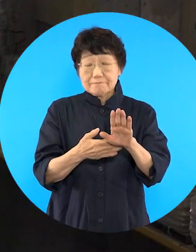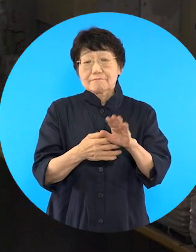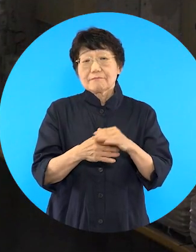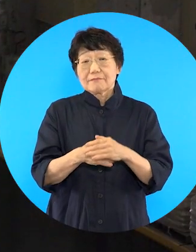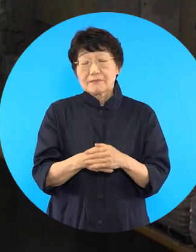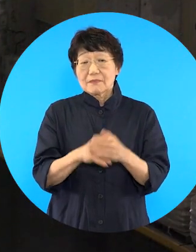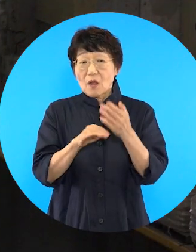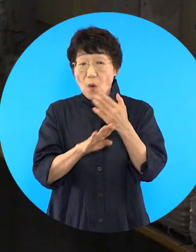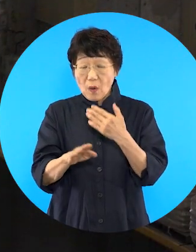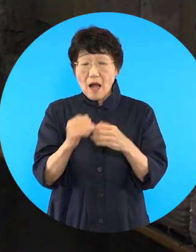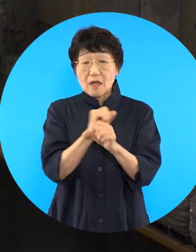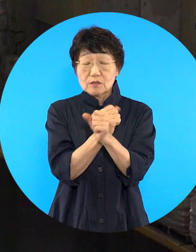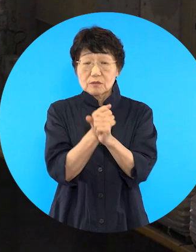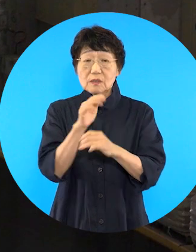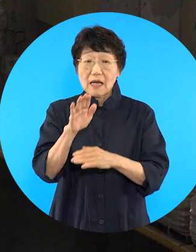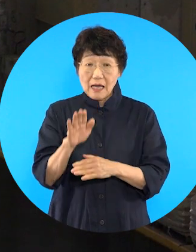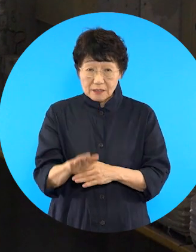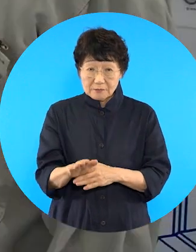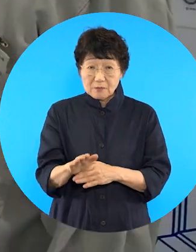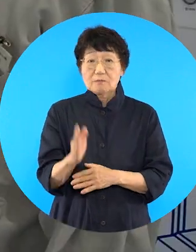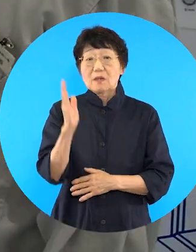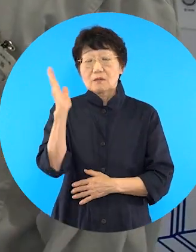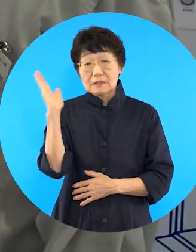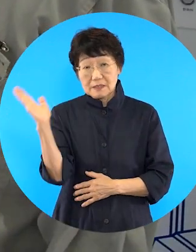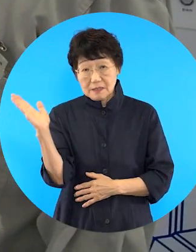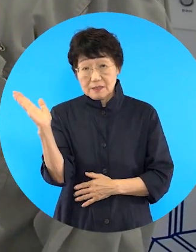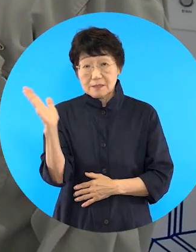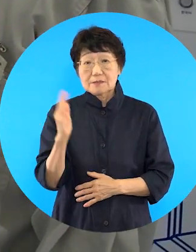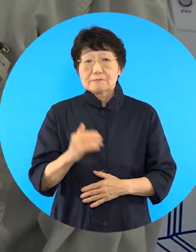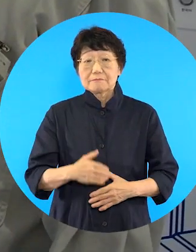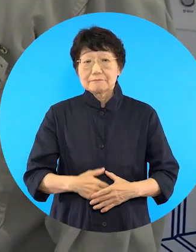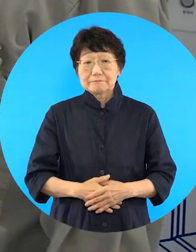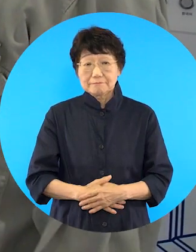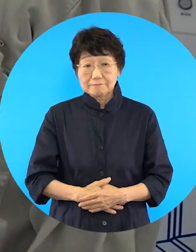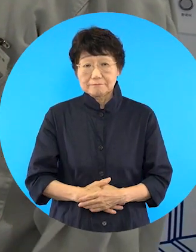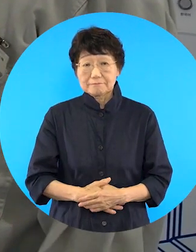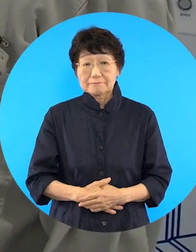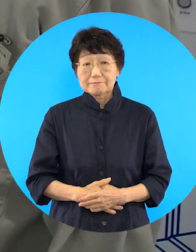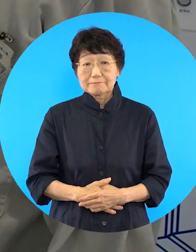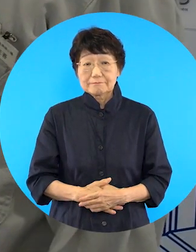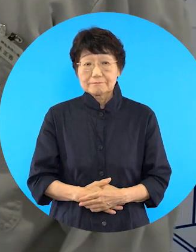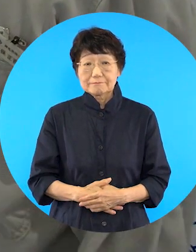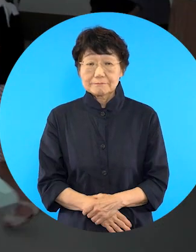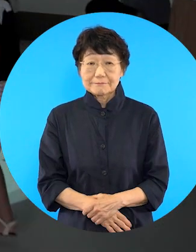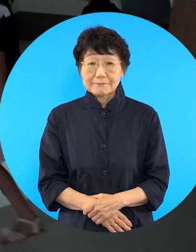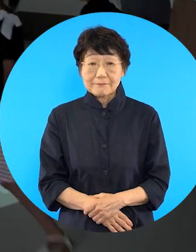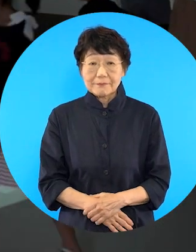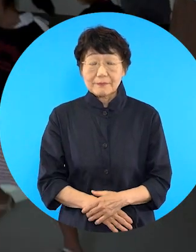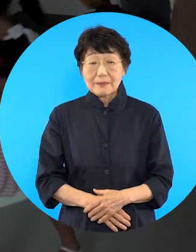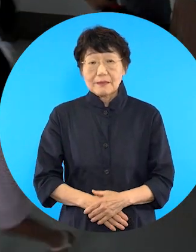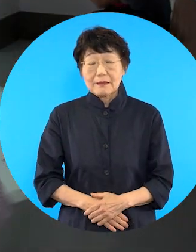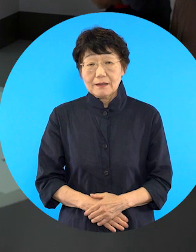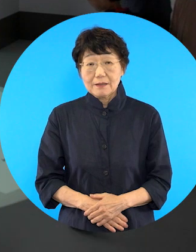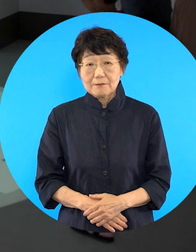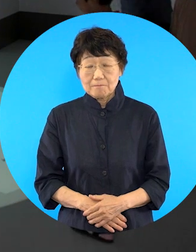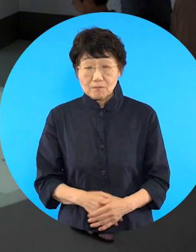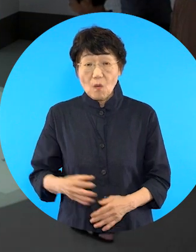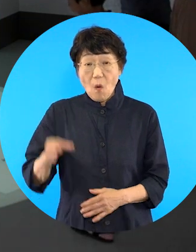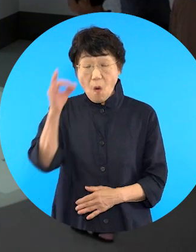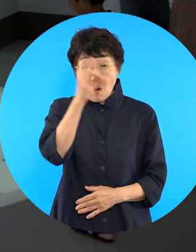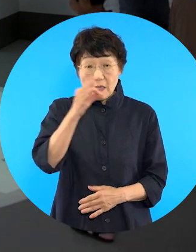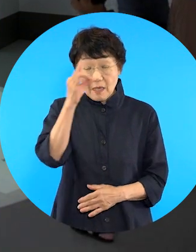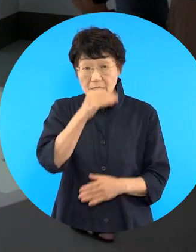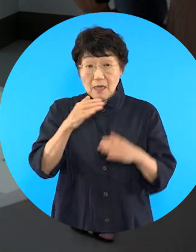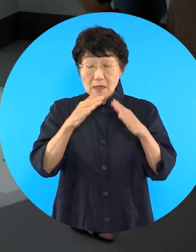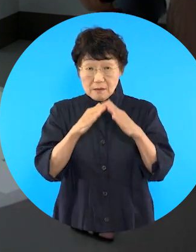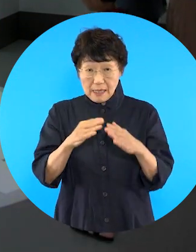ですね、焼却炉に取り込むことによって、また外に漏れ出ない工夫もしています。 ところで、夏